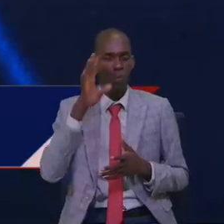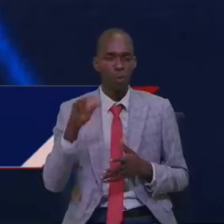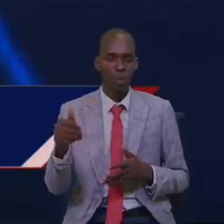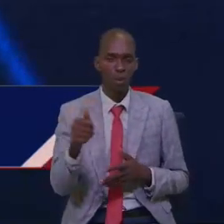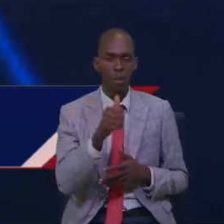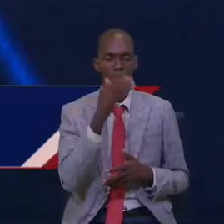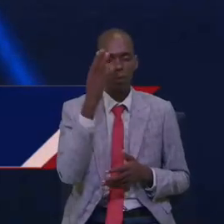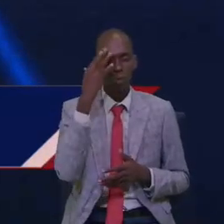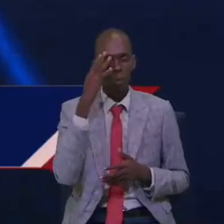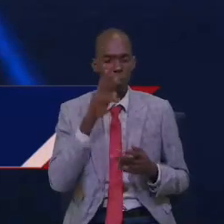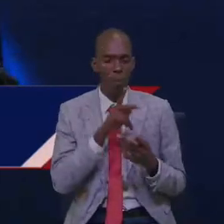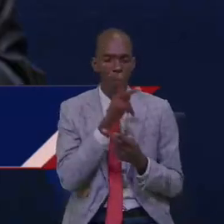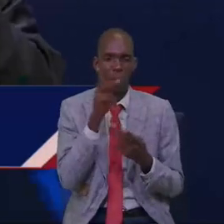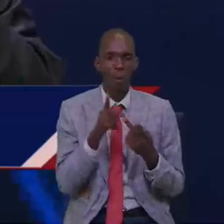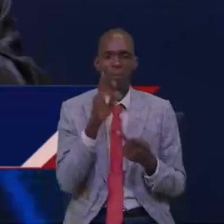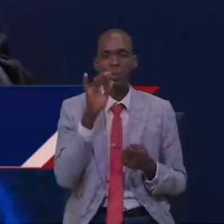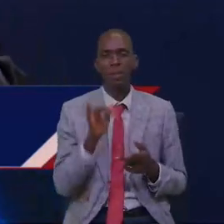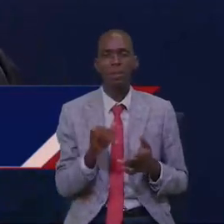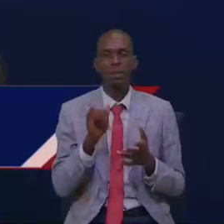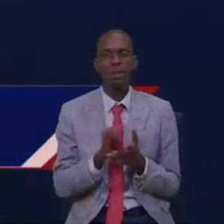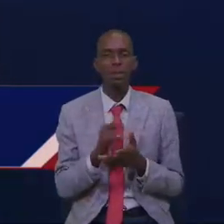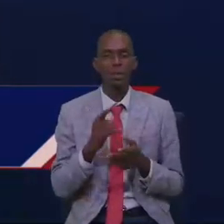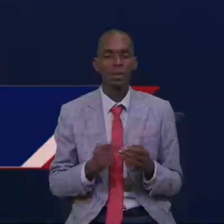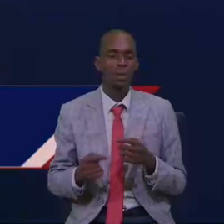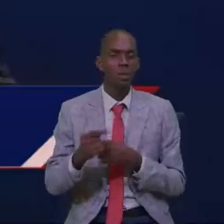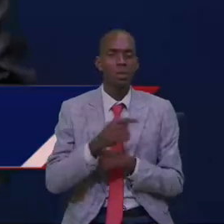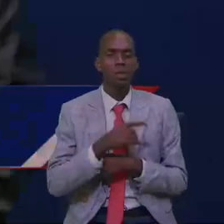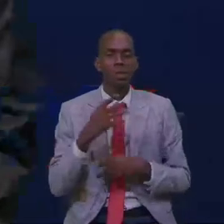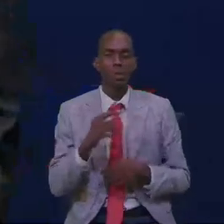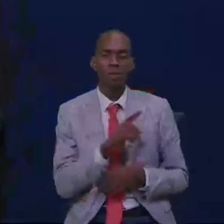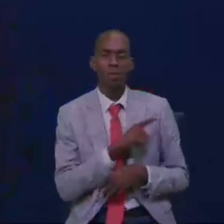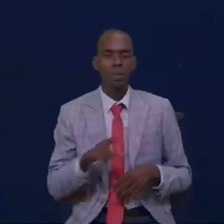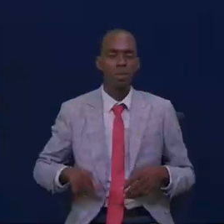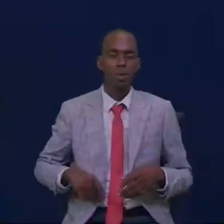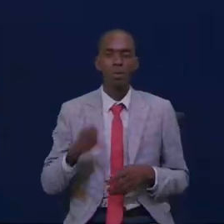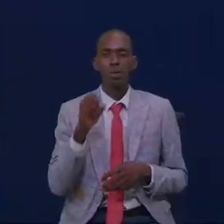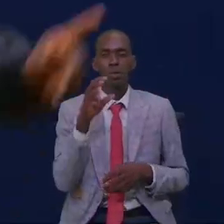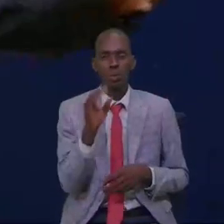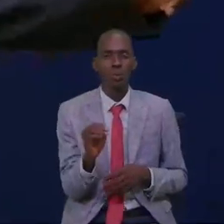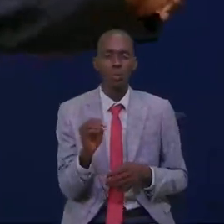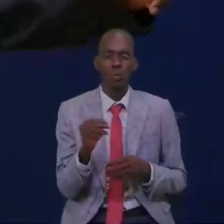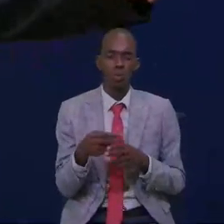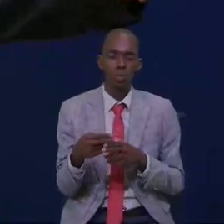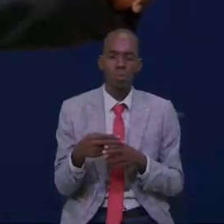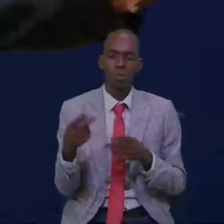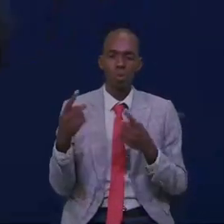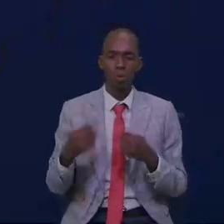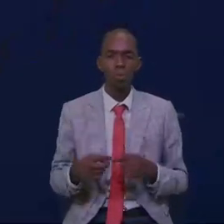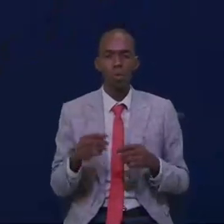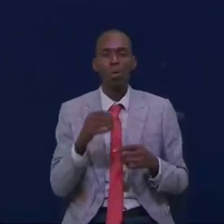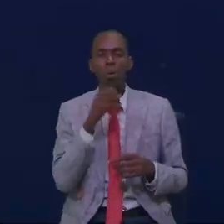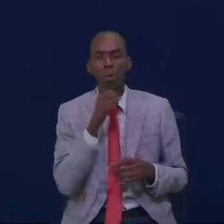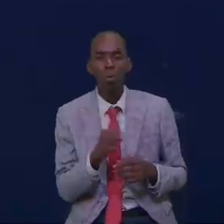bien vous-même que le jour du Seigneur viendra comme un voleur dans la nuit.